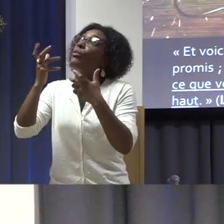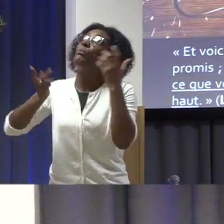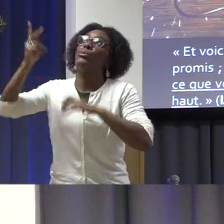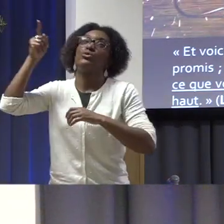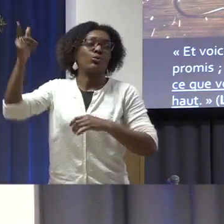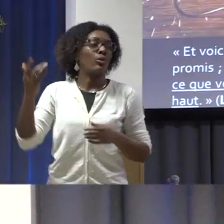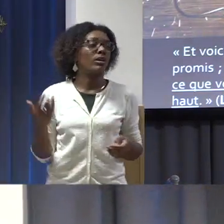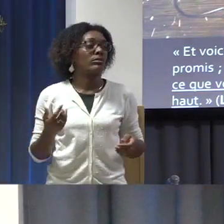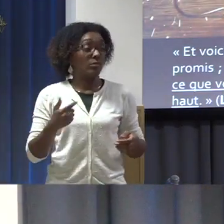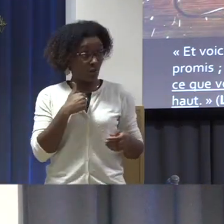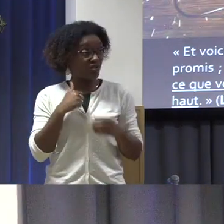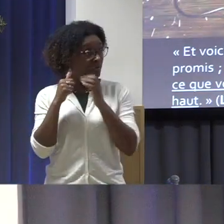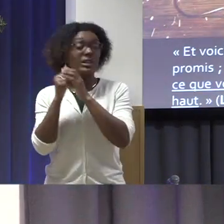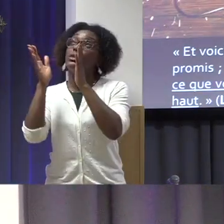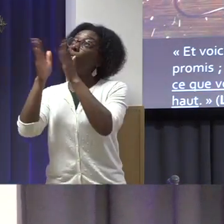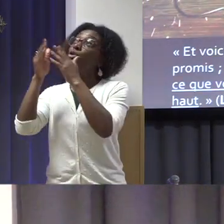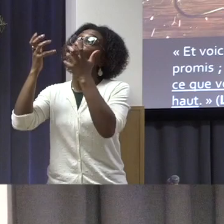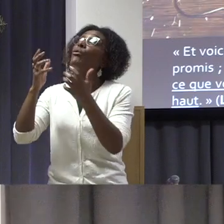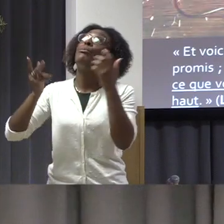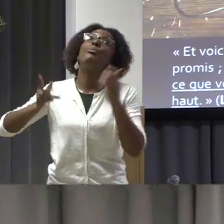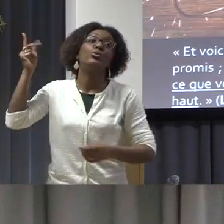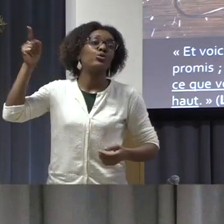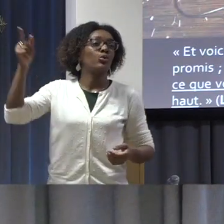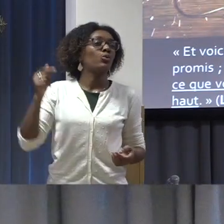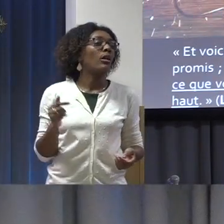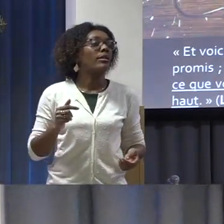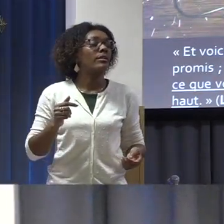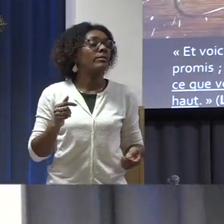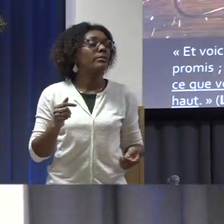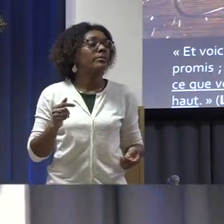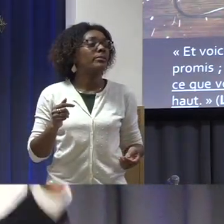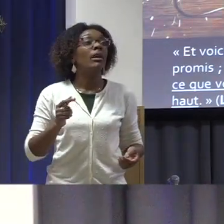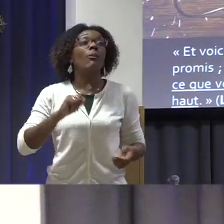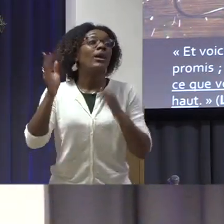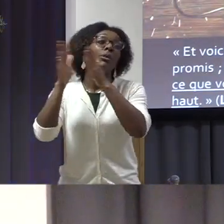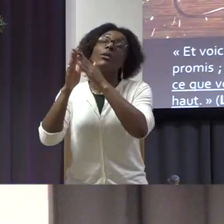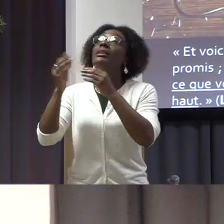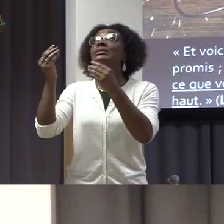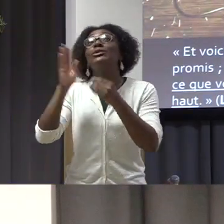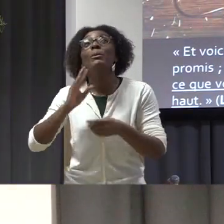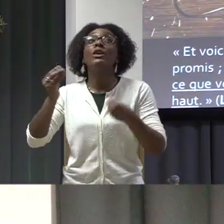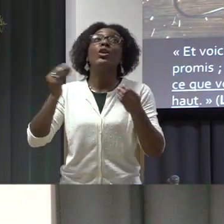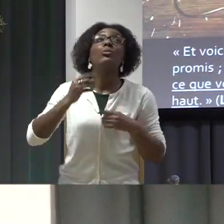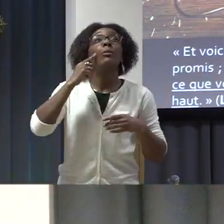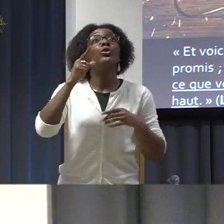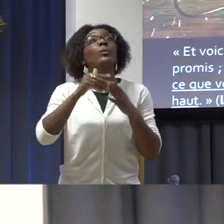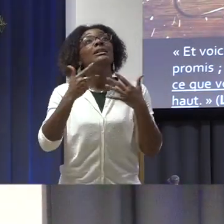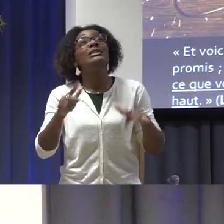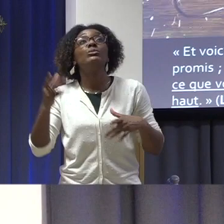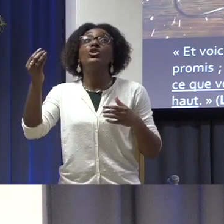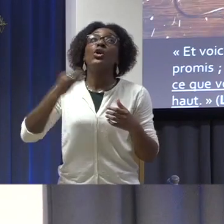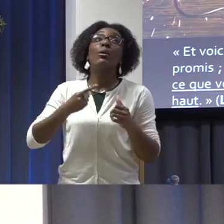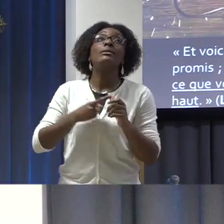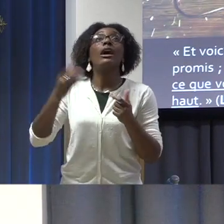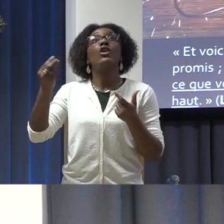vie parce que pour moi il ne s'agit pas de demander à donne moi ceci donne moi cela même les païens maison